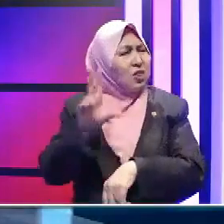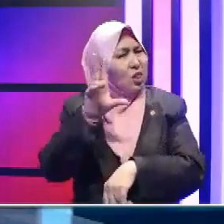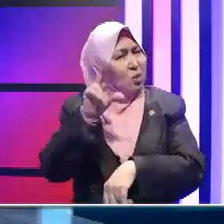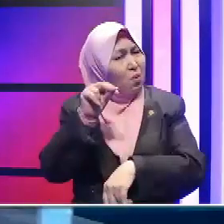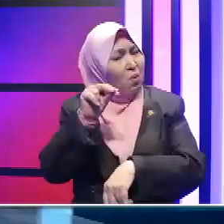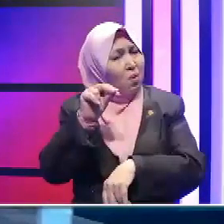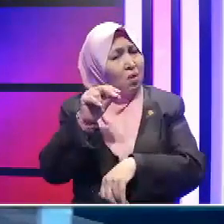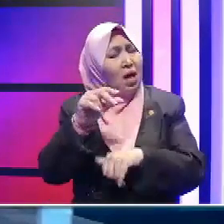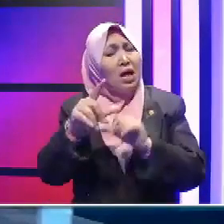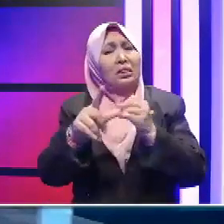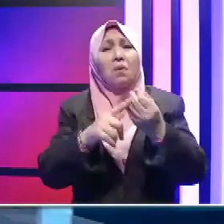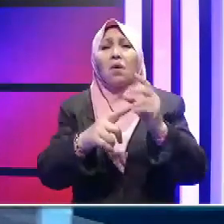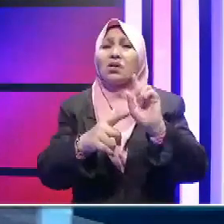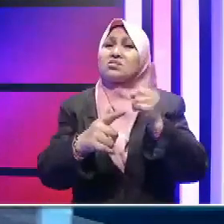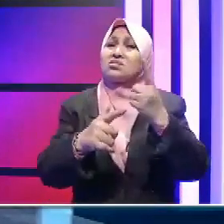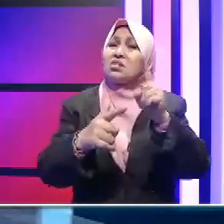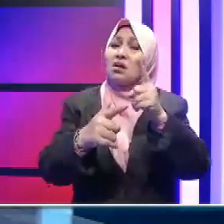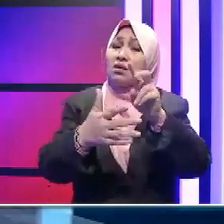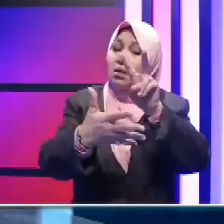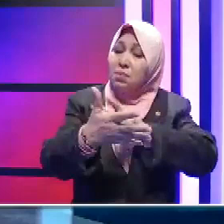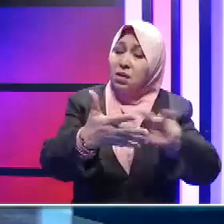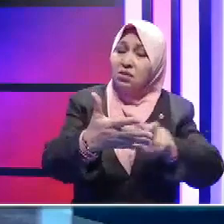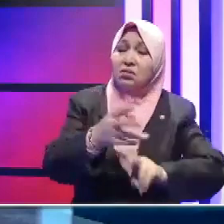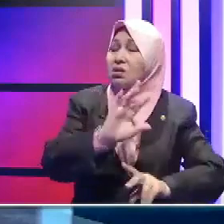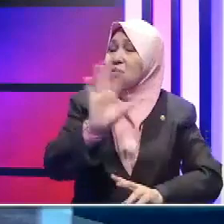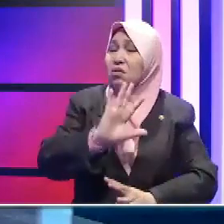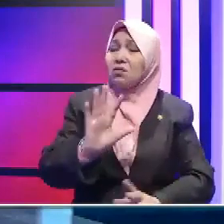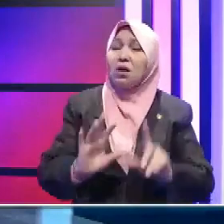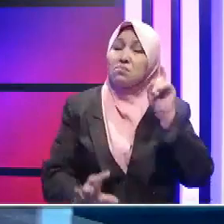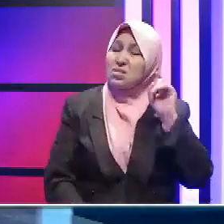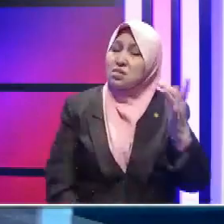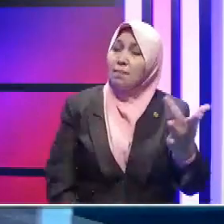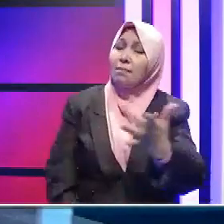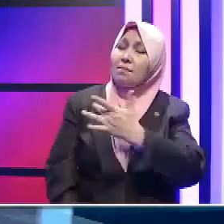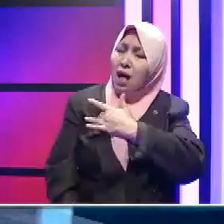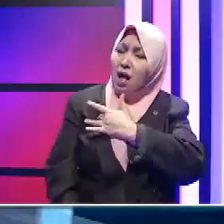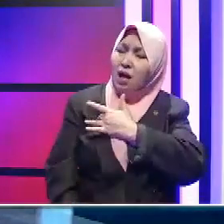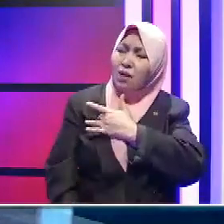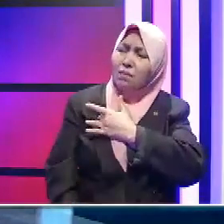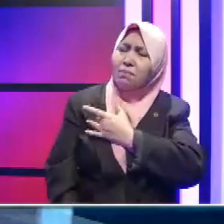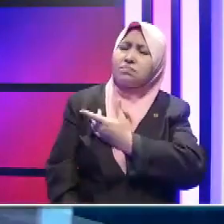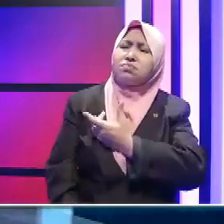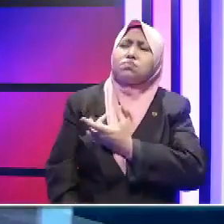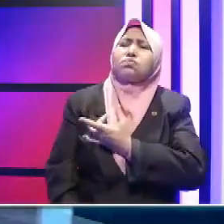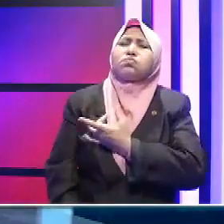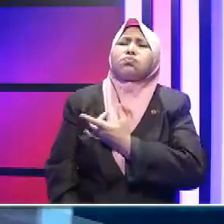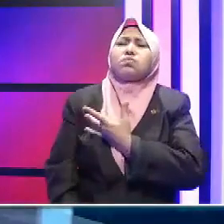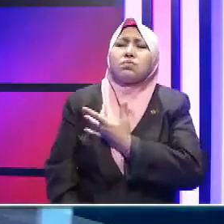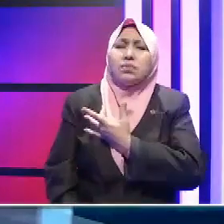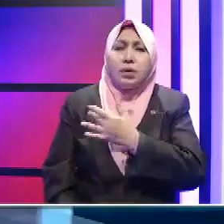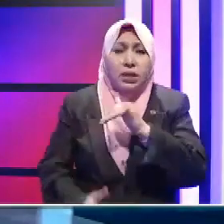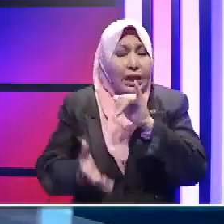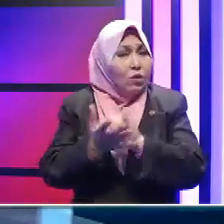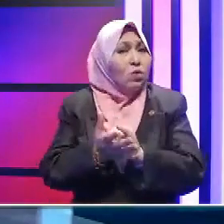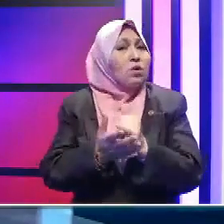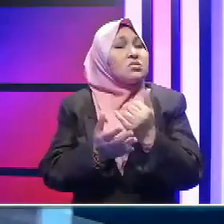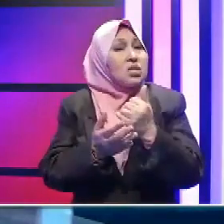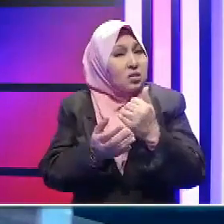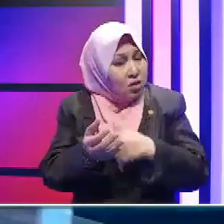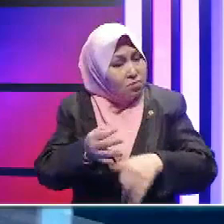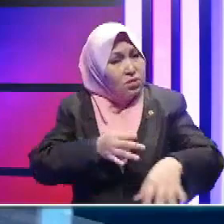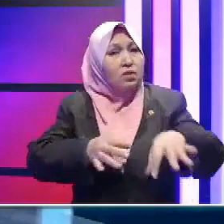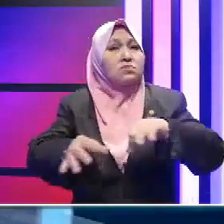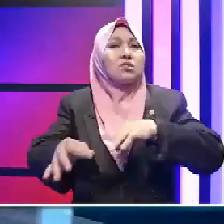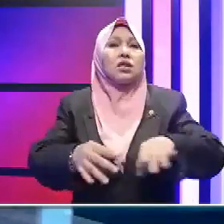sekadar dibaca saja yg mesti menyentuh qalbu dan menyentuh rohani Mencetuskan perubahan itulah sedikit dokter